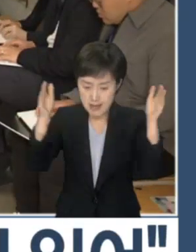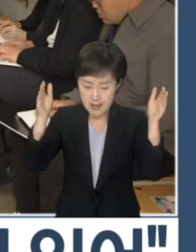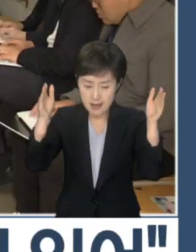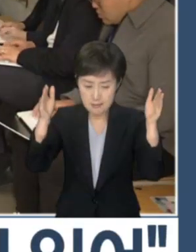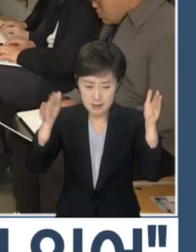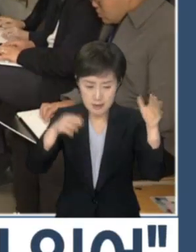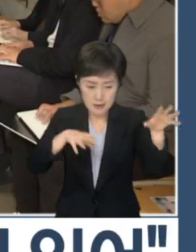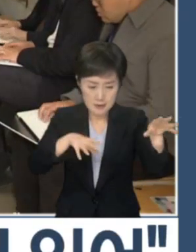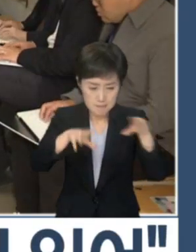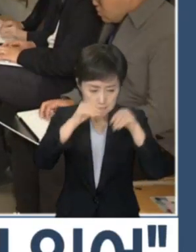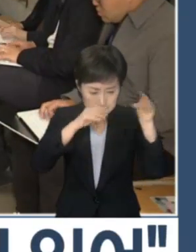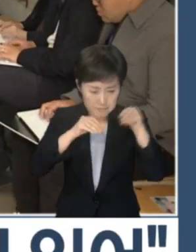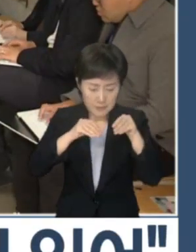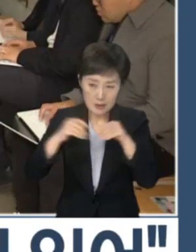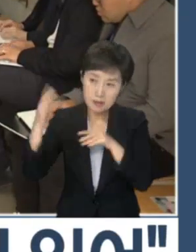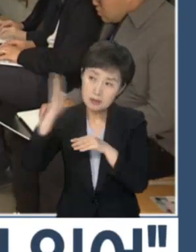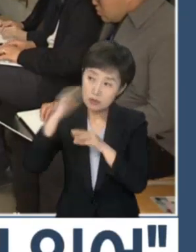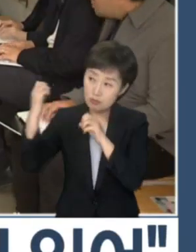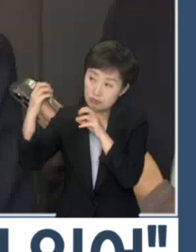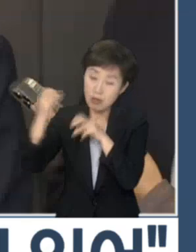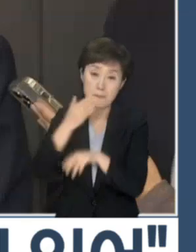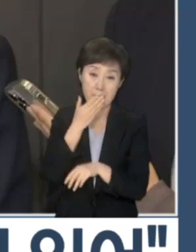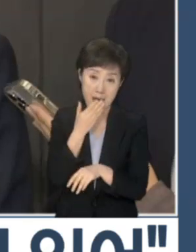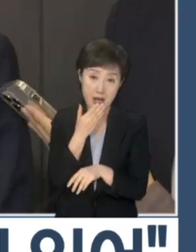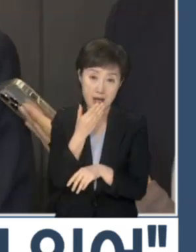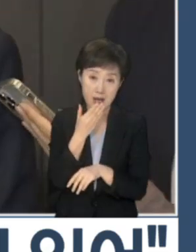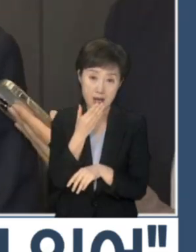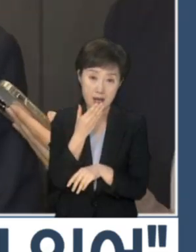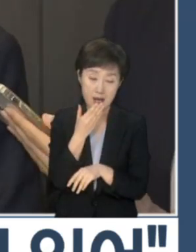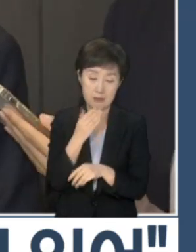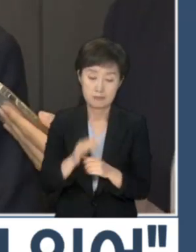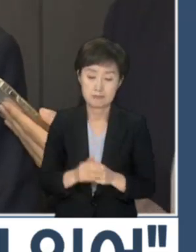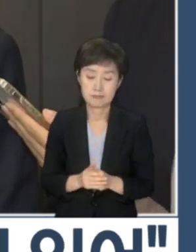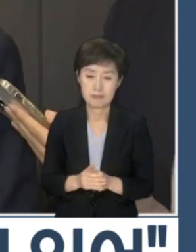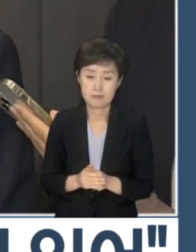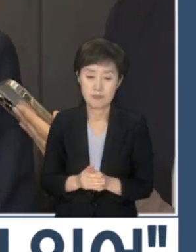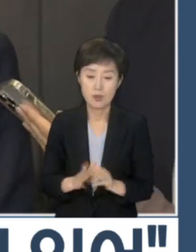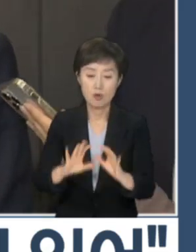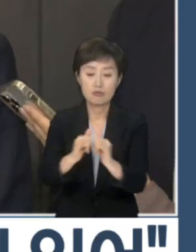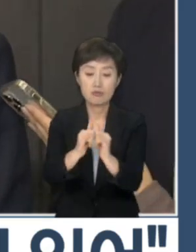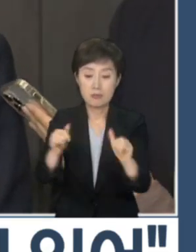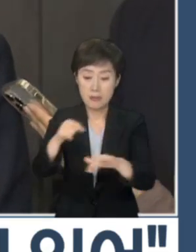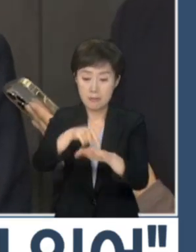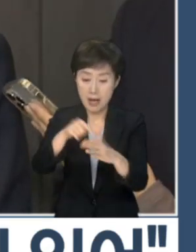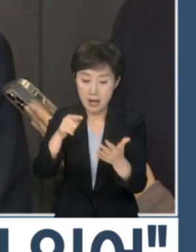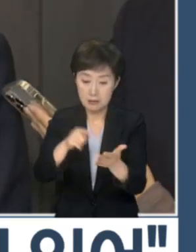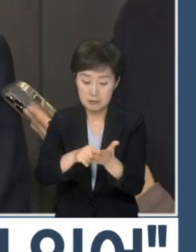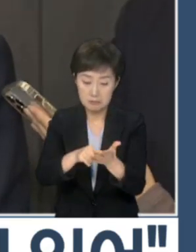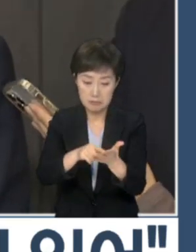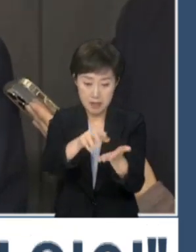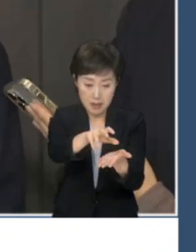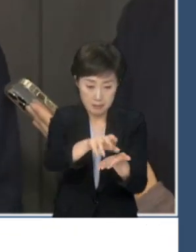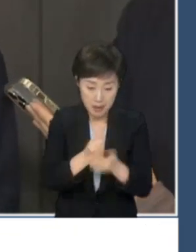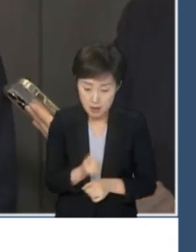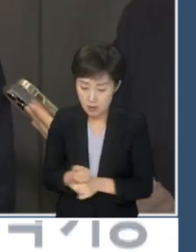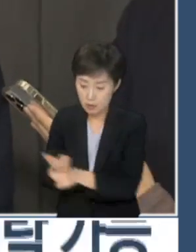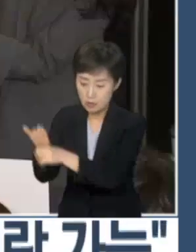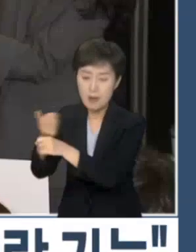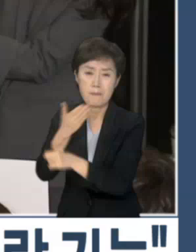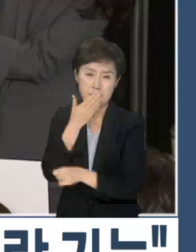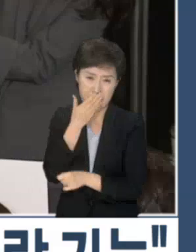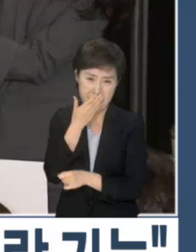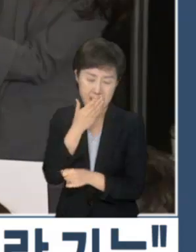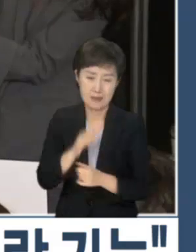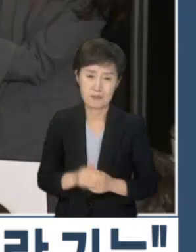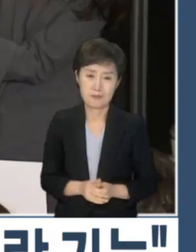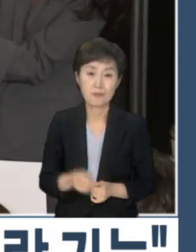얘기가 바로바로 될 수 있는 그런 분이기 때문에 민심을 충분히 전달할 수 있는 그런 위치에 있고 또 이번에 갖춰질